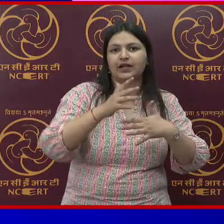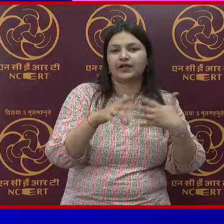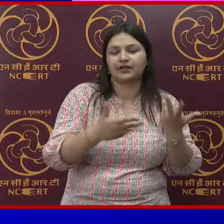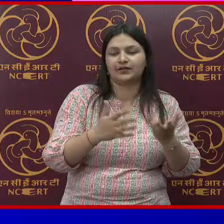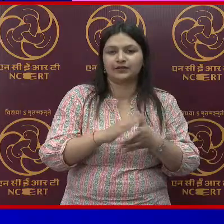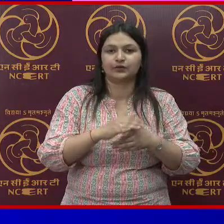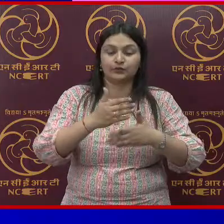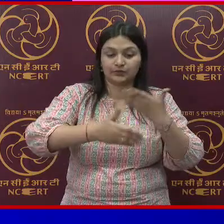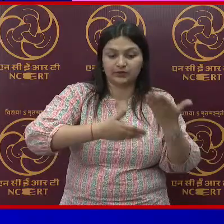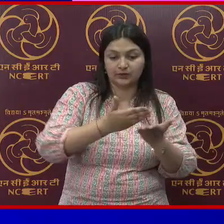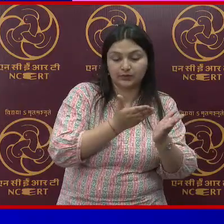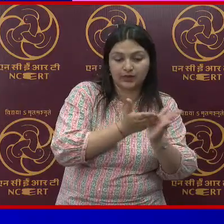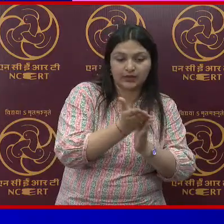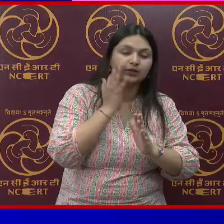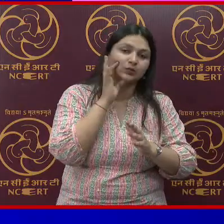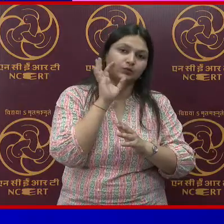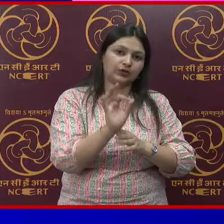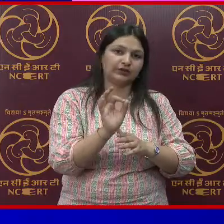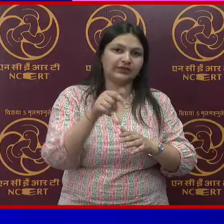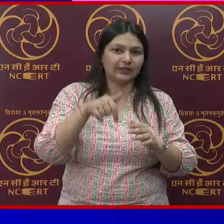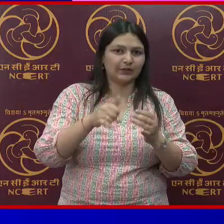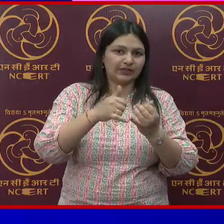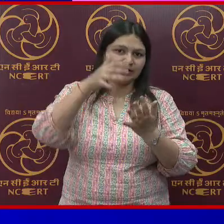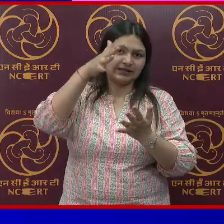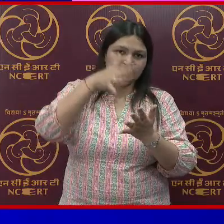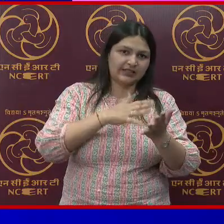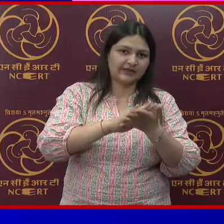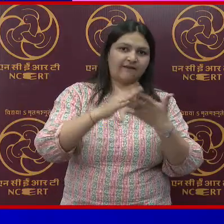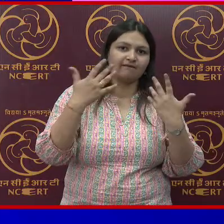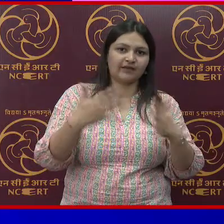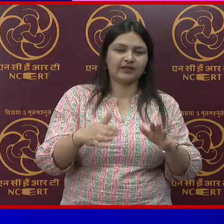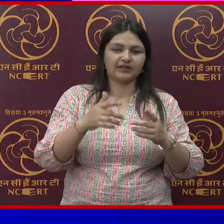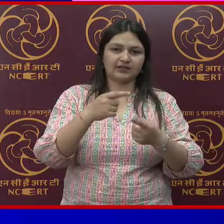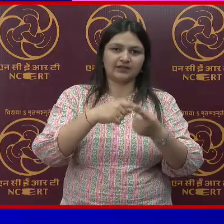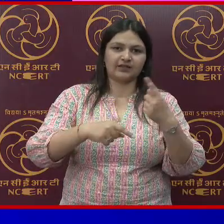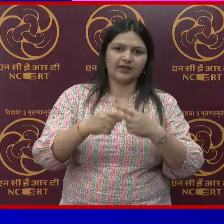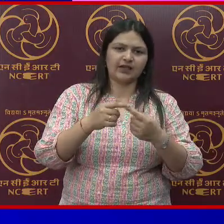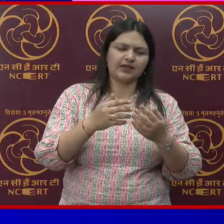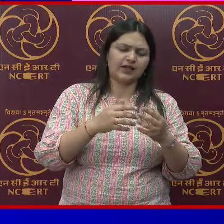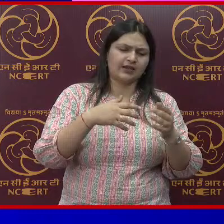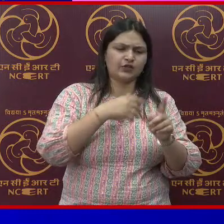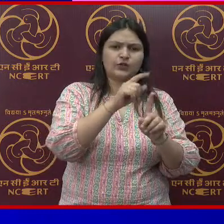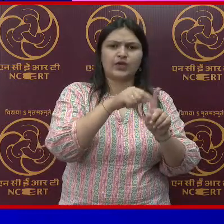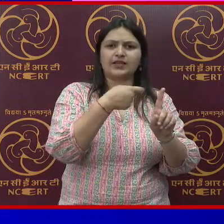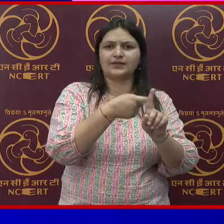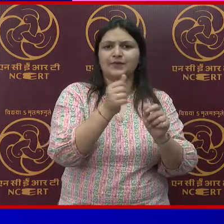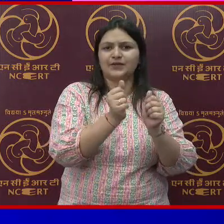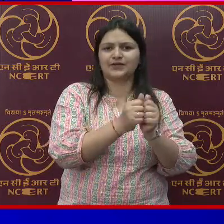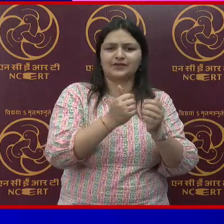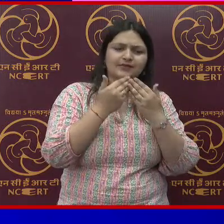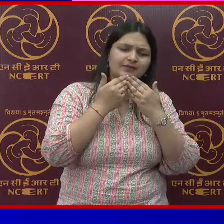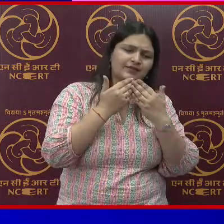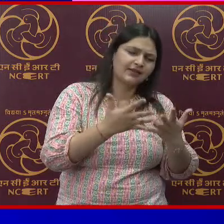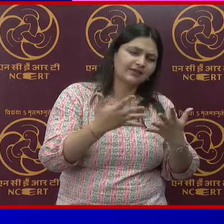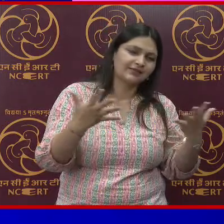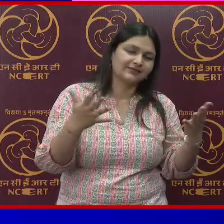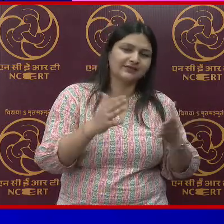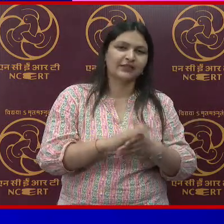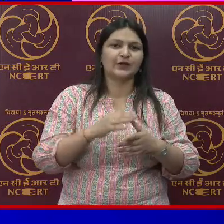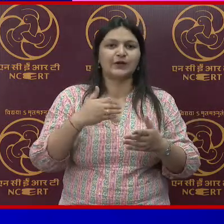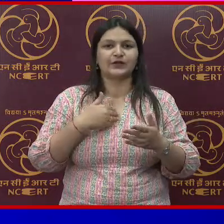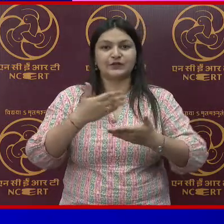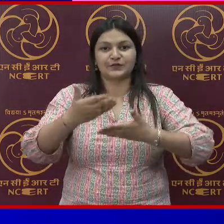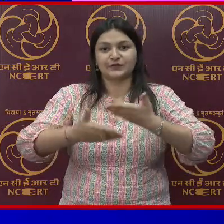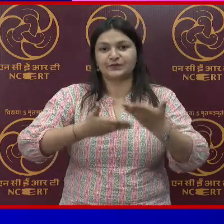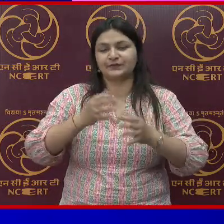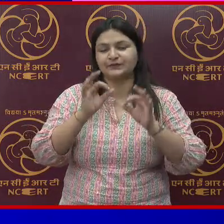इज ऑल्सो वेरी इंपॉर्टेंट. सो नाउ आई वाइंड अप दिस चैप्टर हियर. थैंक यू सो मच दीपा मैम हमारे साथ जुड़ने के लिए. Thank you और so इतने much, ma'am. अच्छे से पढ़ाने